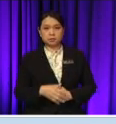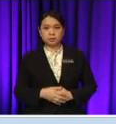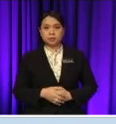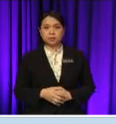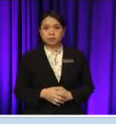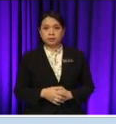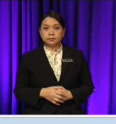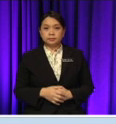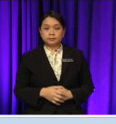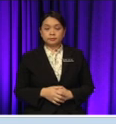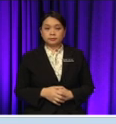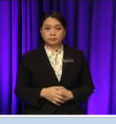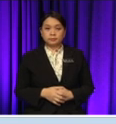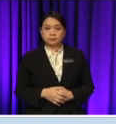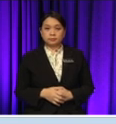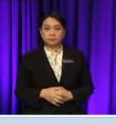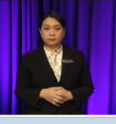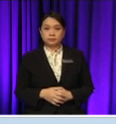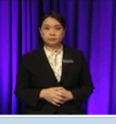dapat 18.50